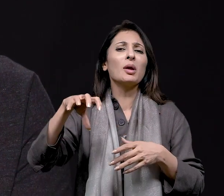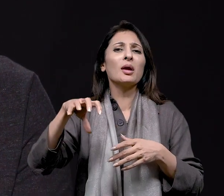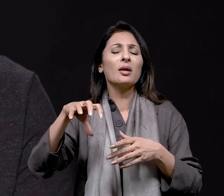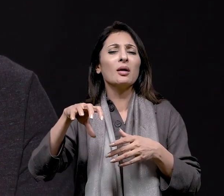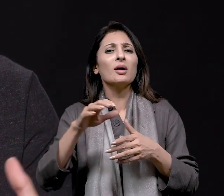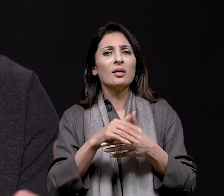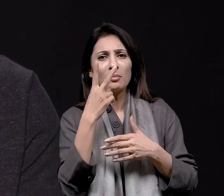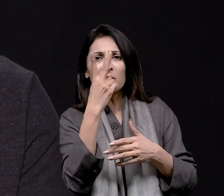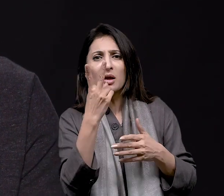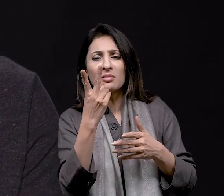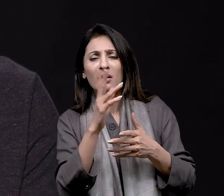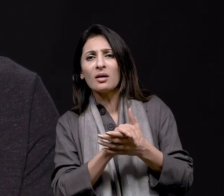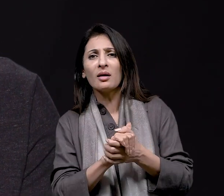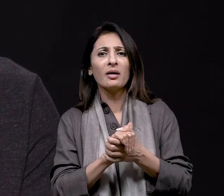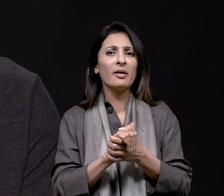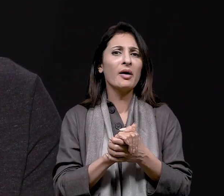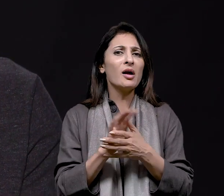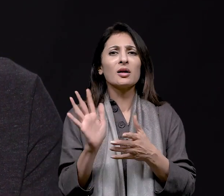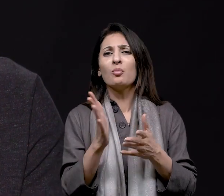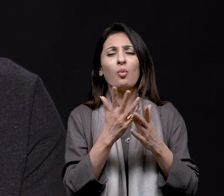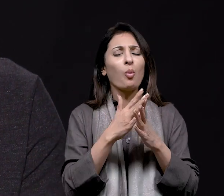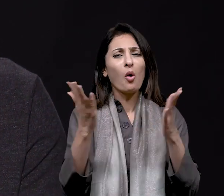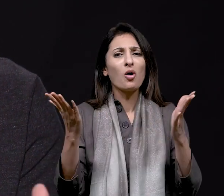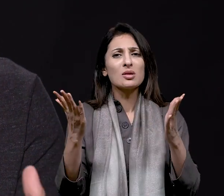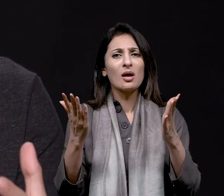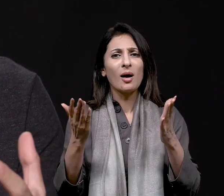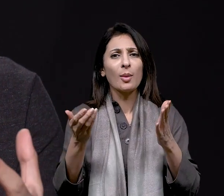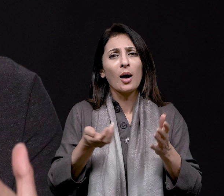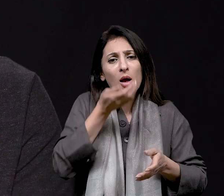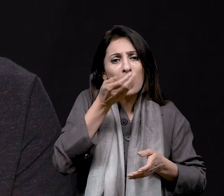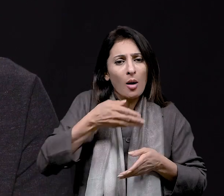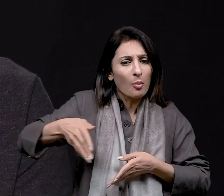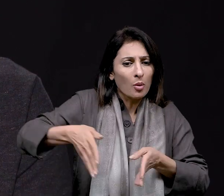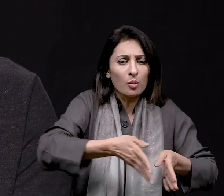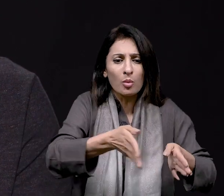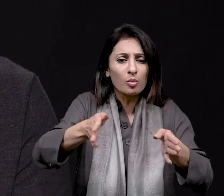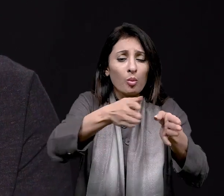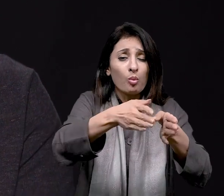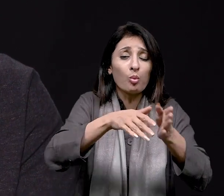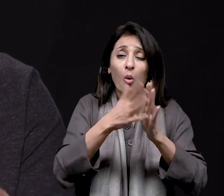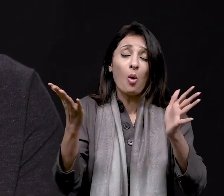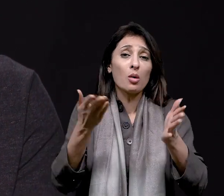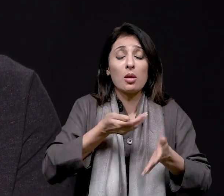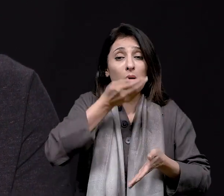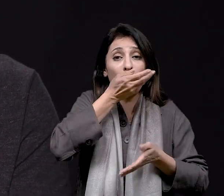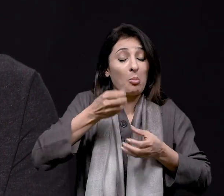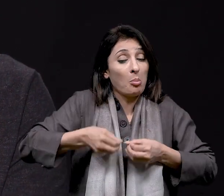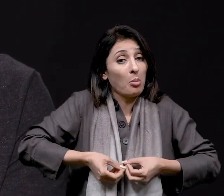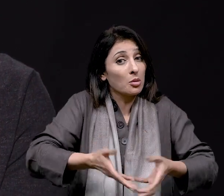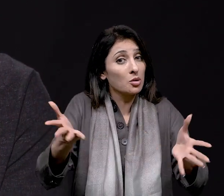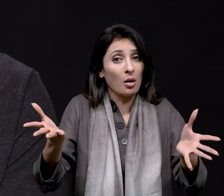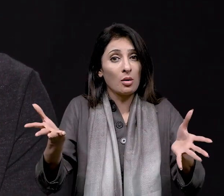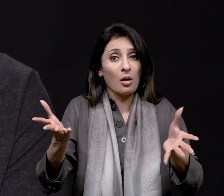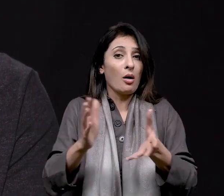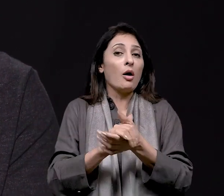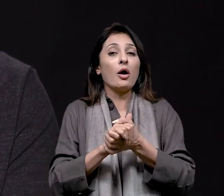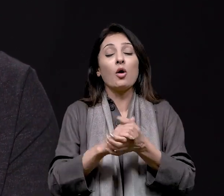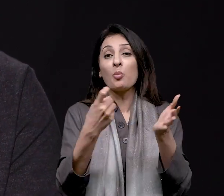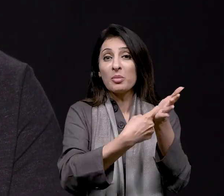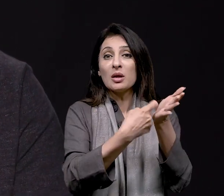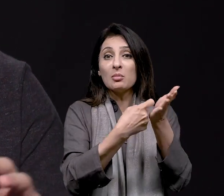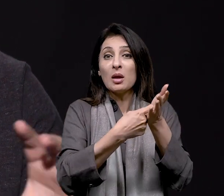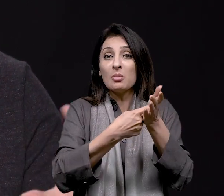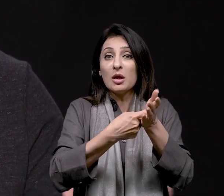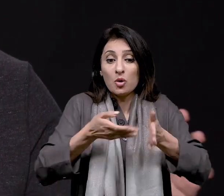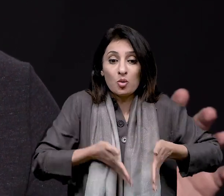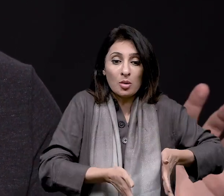کے اندر بیشتر دریاؤں میں فلیش فلڈنگ ہو رہی ہے۔ راولپنڈی کے اندر نالا لئی کے اندر فلیش فلڈنگ ہو